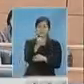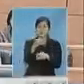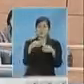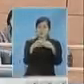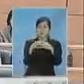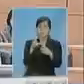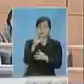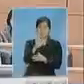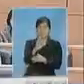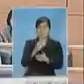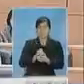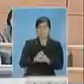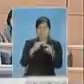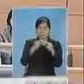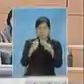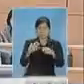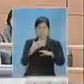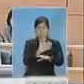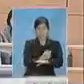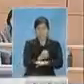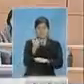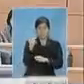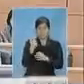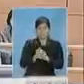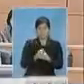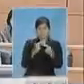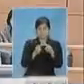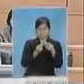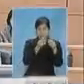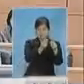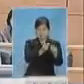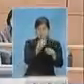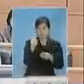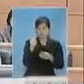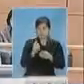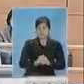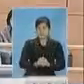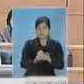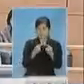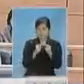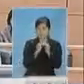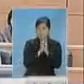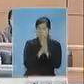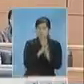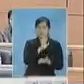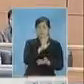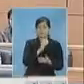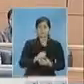มีพระคุณอย่างไรท่านก็ยังเป็นผู้มีพระคุณอย่างนั้นไหว้พี่เคเสีย